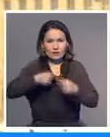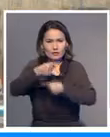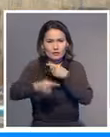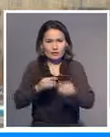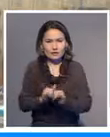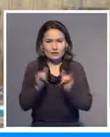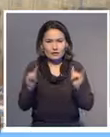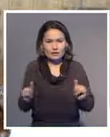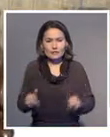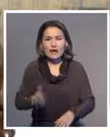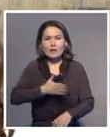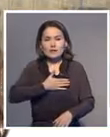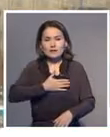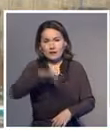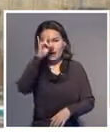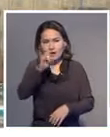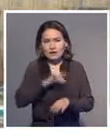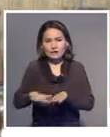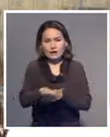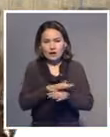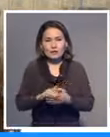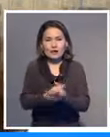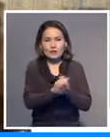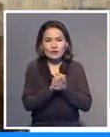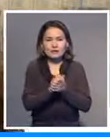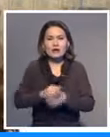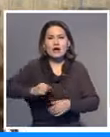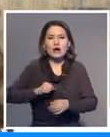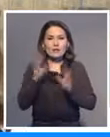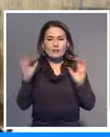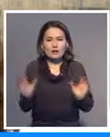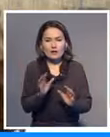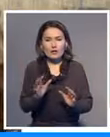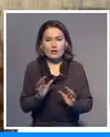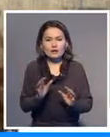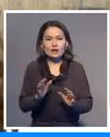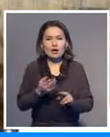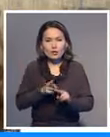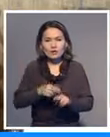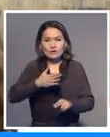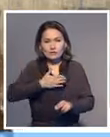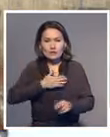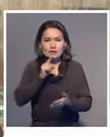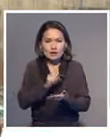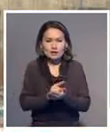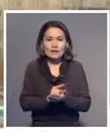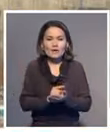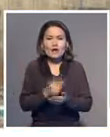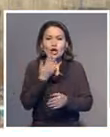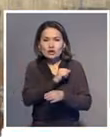мәңгілік болсын. Біздің еліміздегі бейбітшілік, бірлік бұл көптеген мемлекеттерге үлгі өнеге боларлықтай деп айта